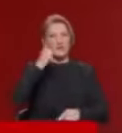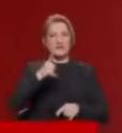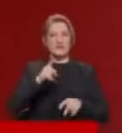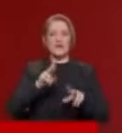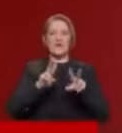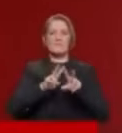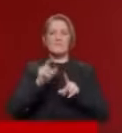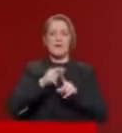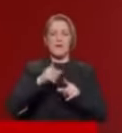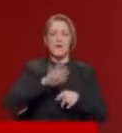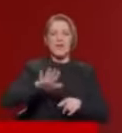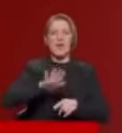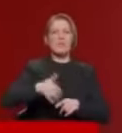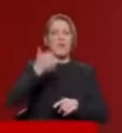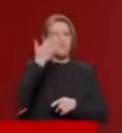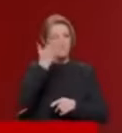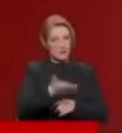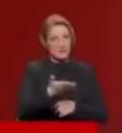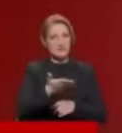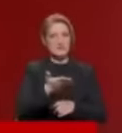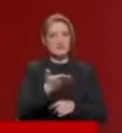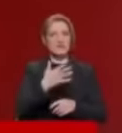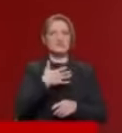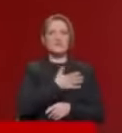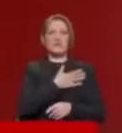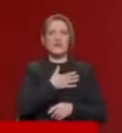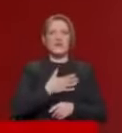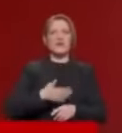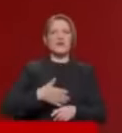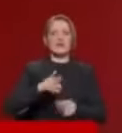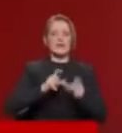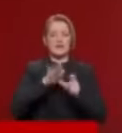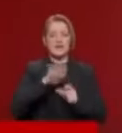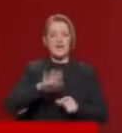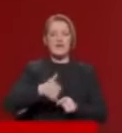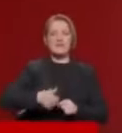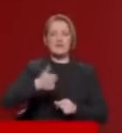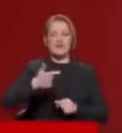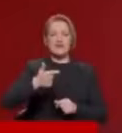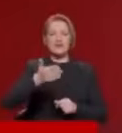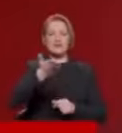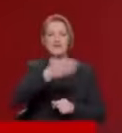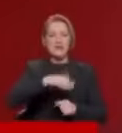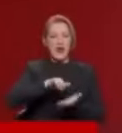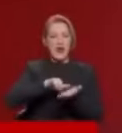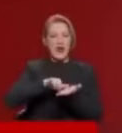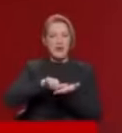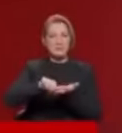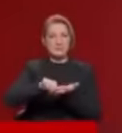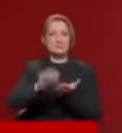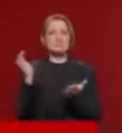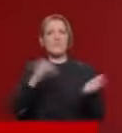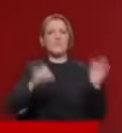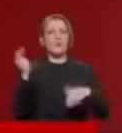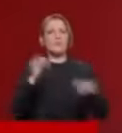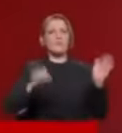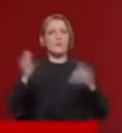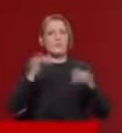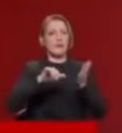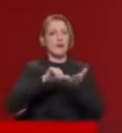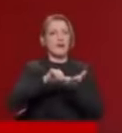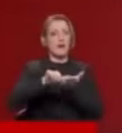MHP'nin genel başkanı da oradaydı. CHP'nin genel başkan yardımcılarının tamamı, o sonra gelenlerin